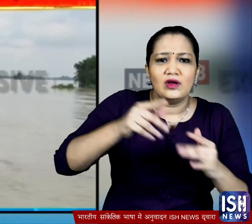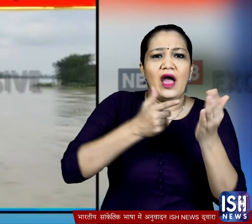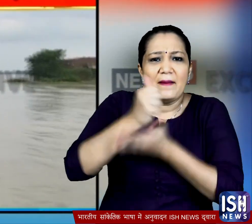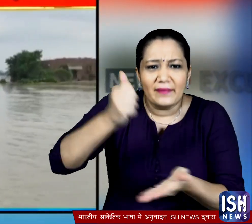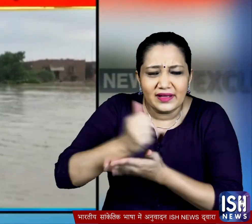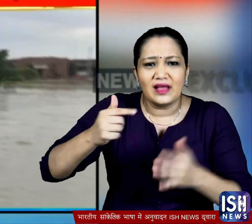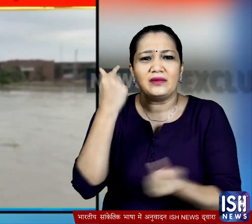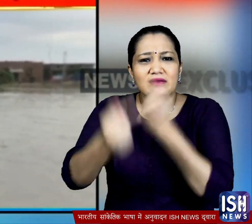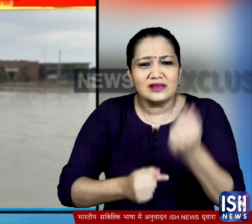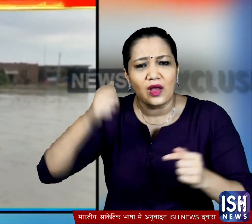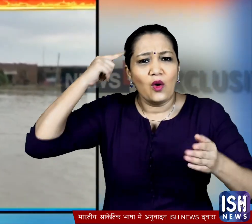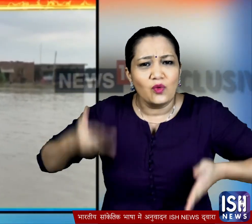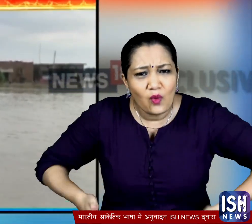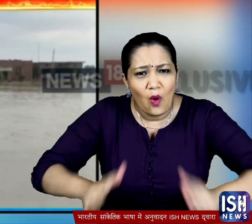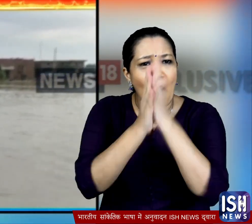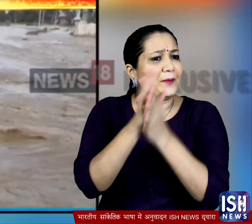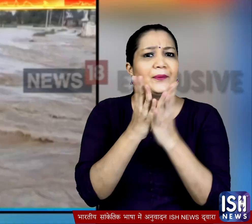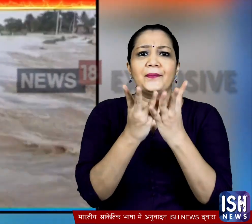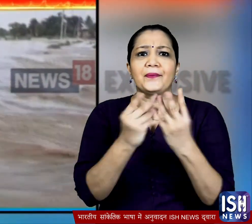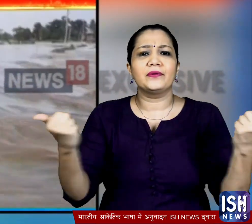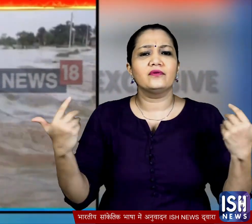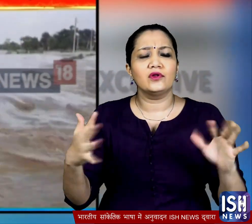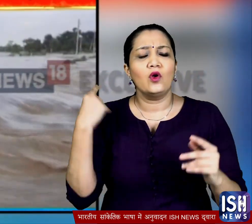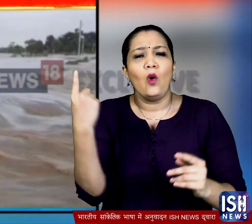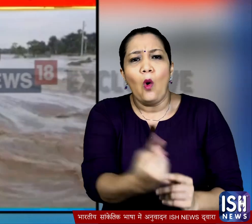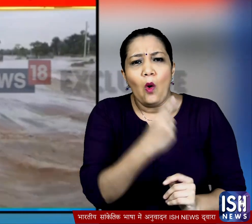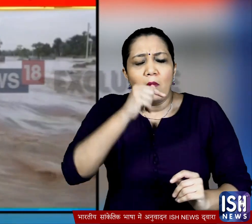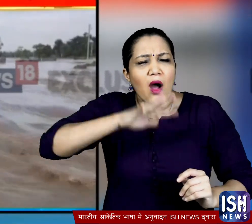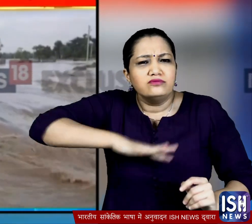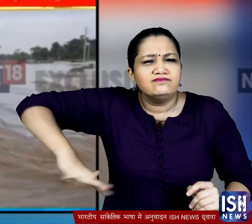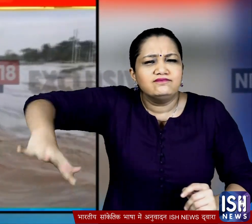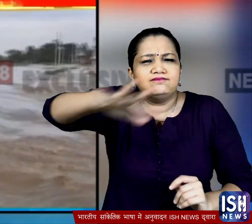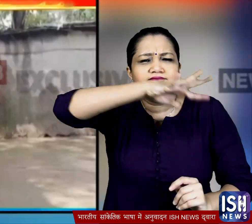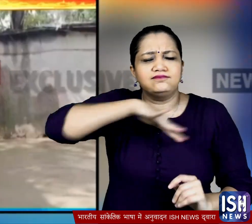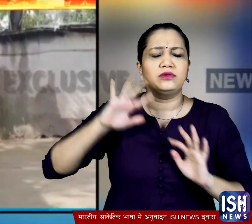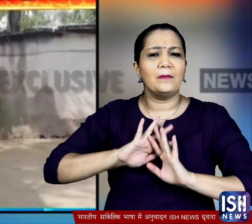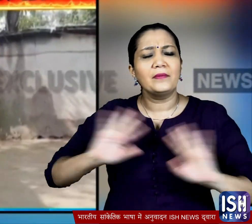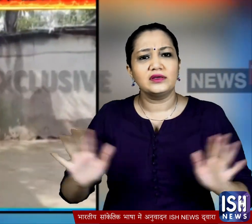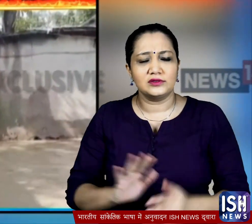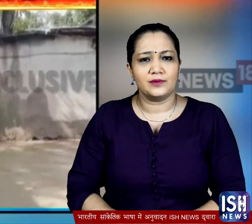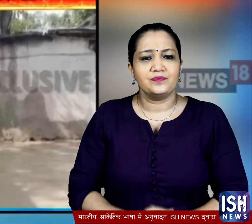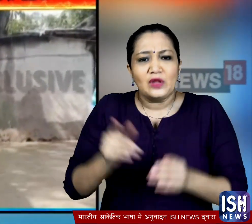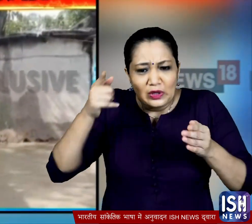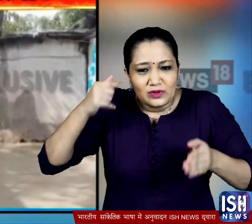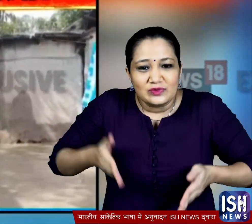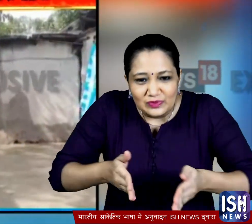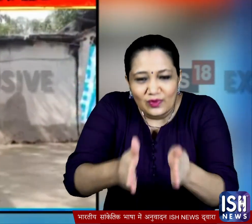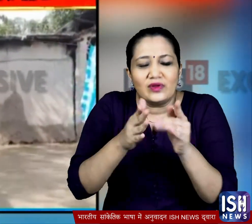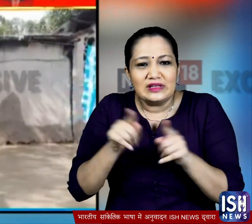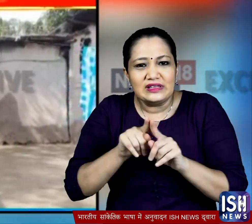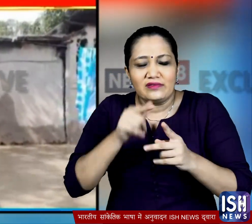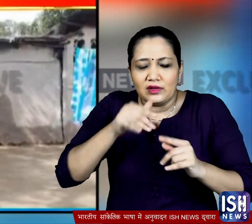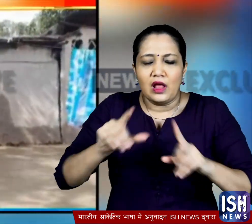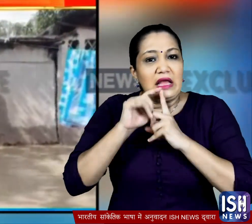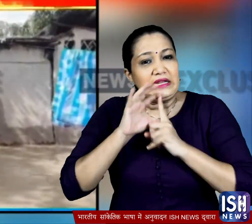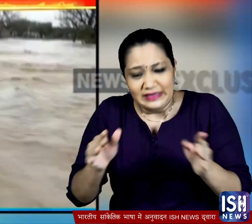खलिहान, मैदान, सड़कें सब गायब हैं। दिख रहा है तो केवल उफान मारता पानी। छोटे छोटे रास्ते तय करने के लिए भी जान